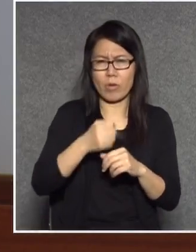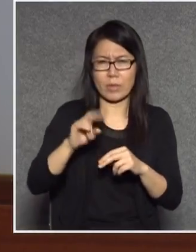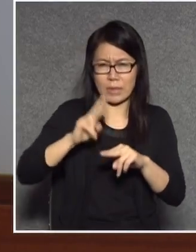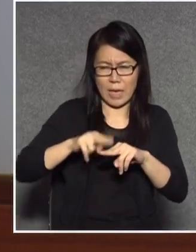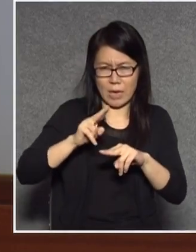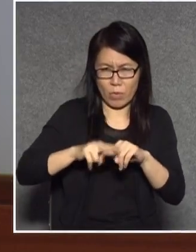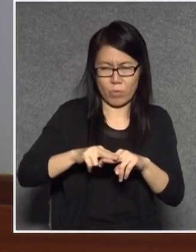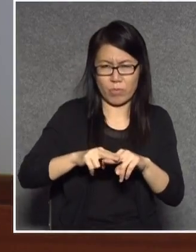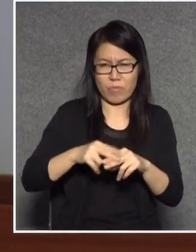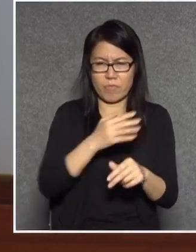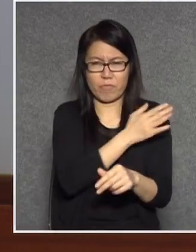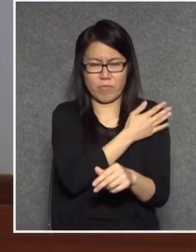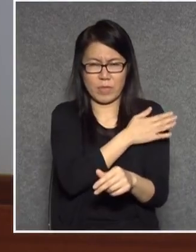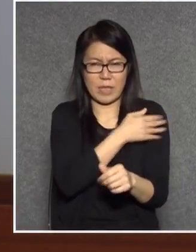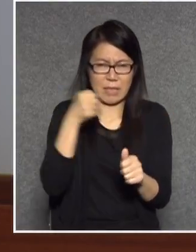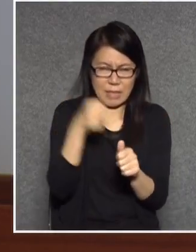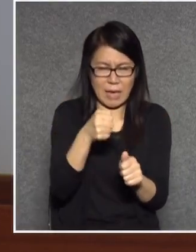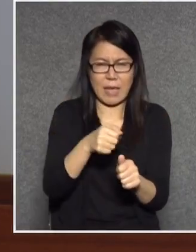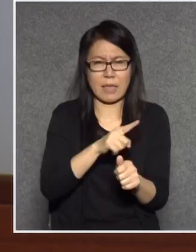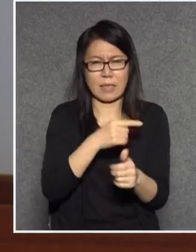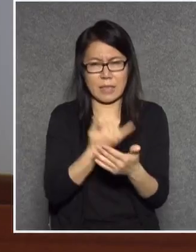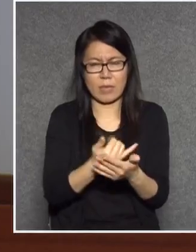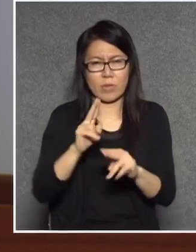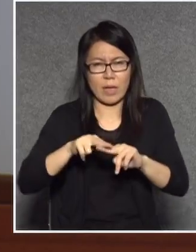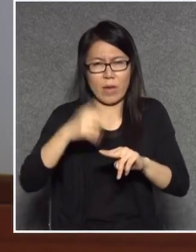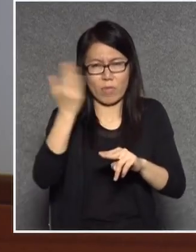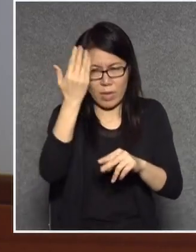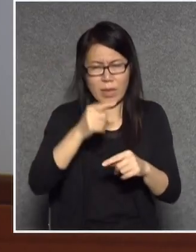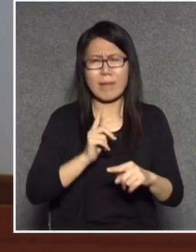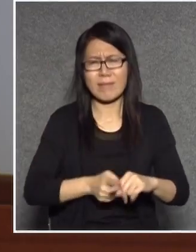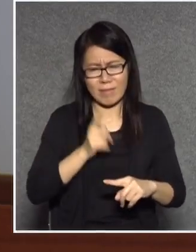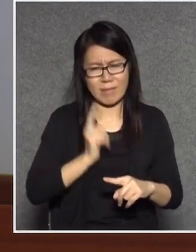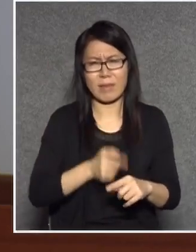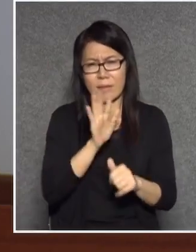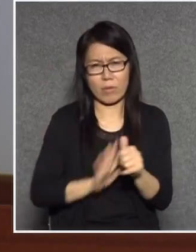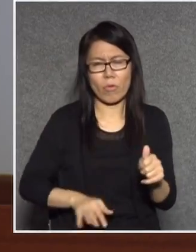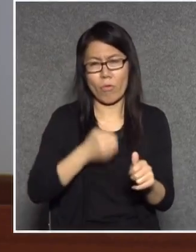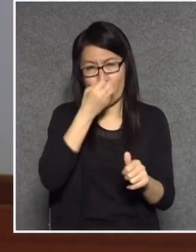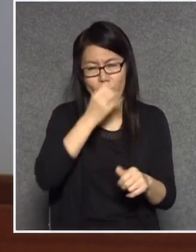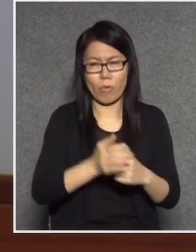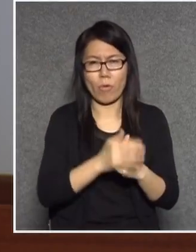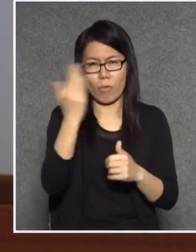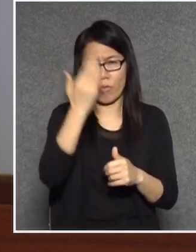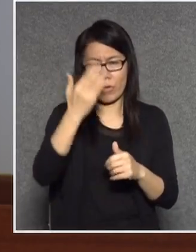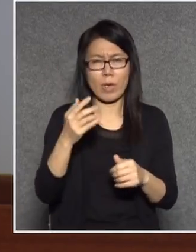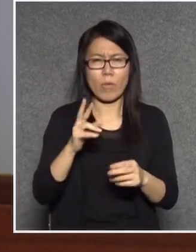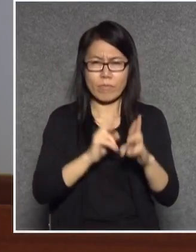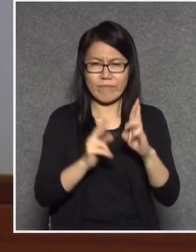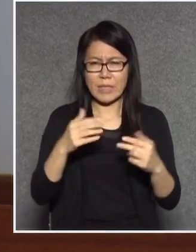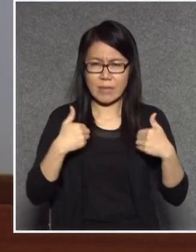旅客這些事件，這些才是真真正正影響香港的旅遊之都的形